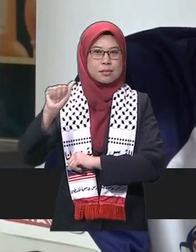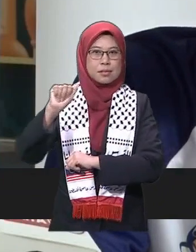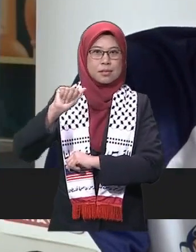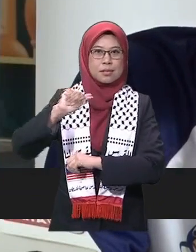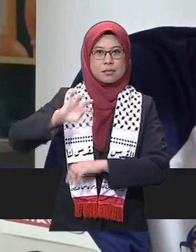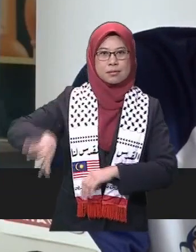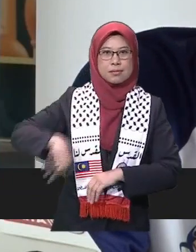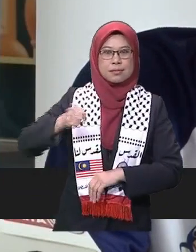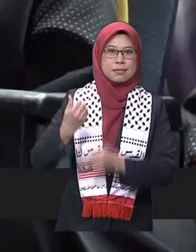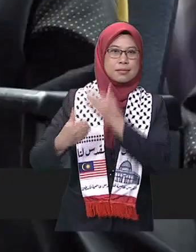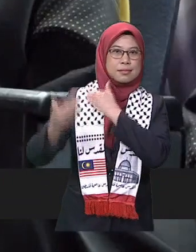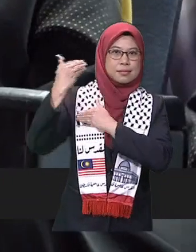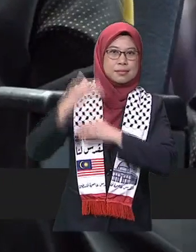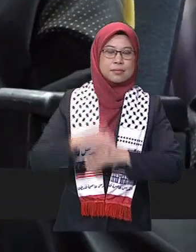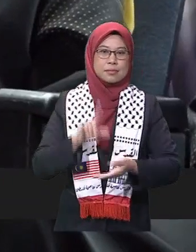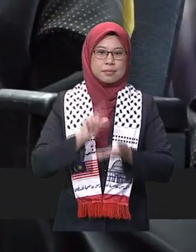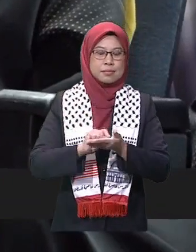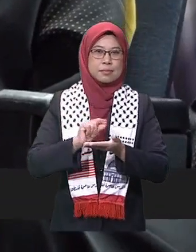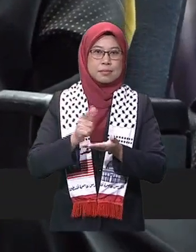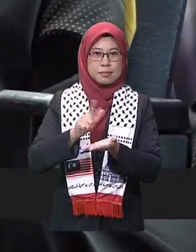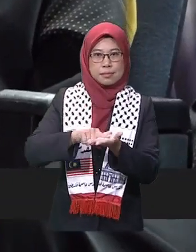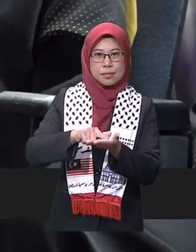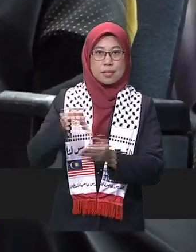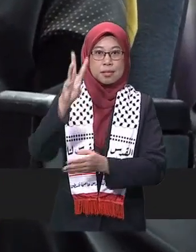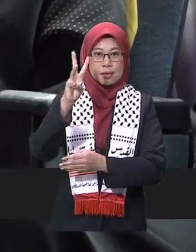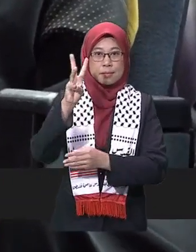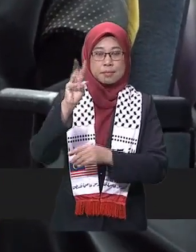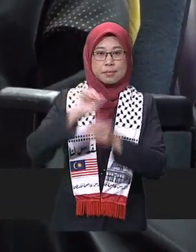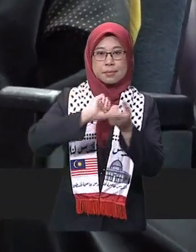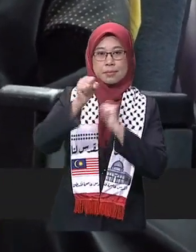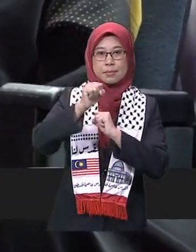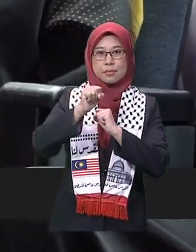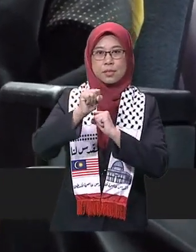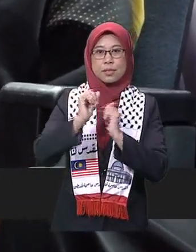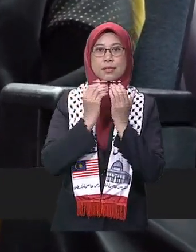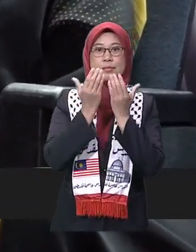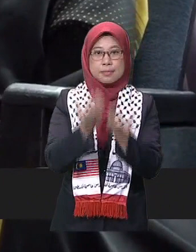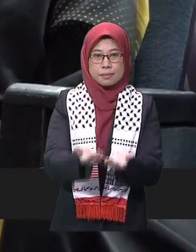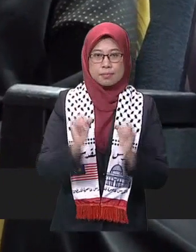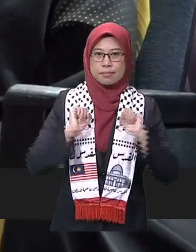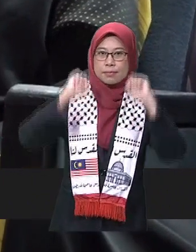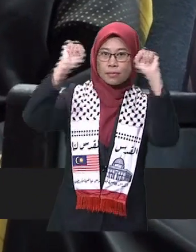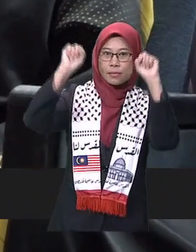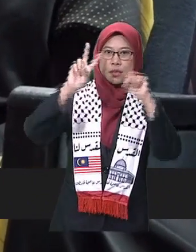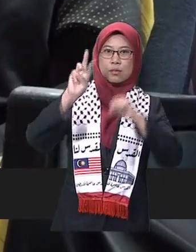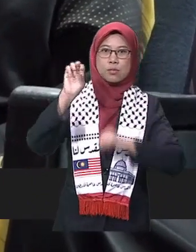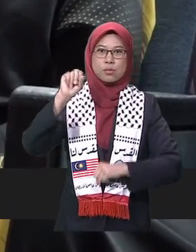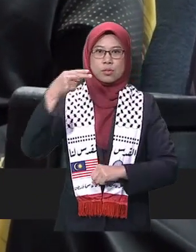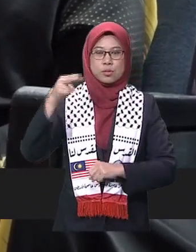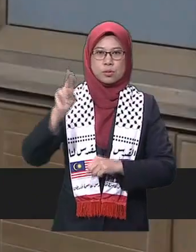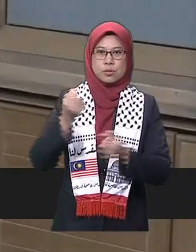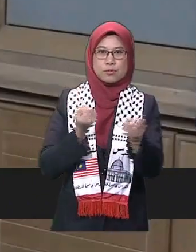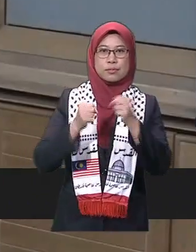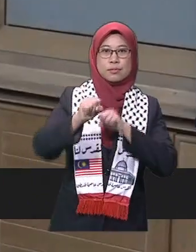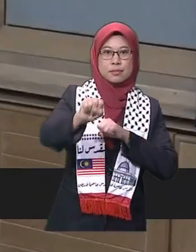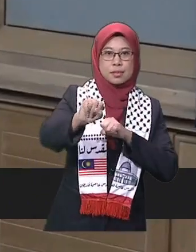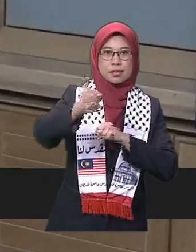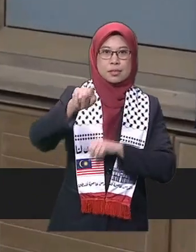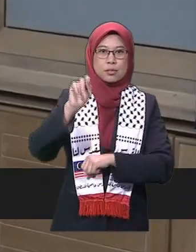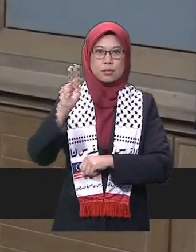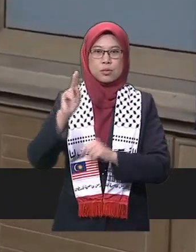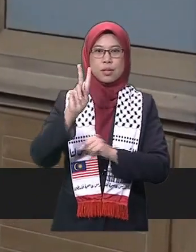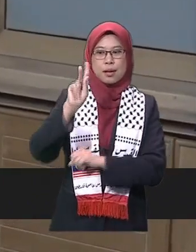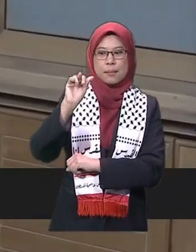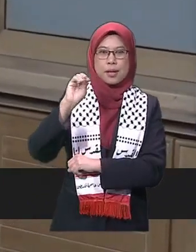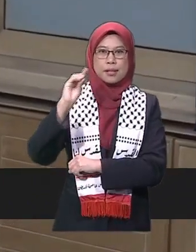yang lalu. Media semalam melaporkan 6 jenis sukan iaitu tempin bowling, angkat berat, wushu, karate, jiu-jitsu dan kabadi